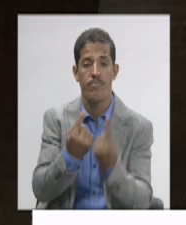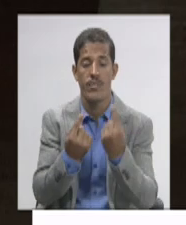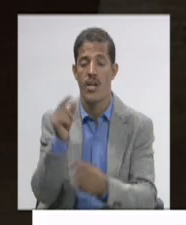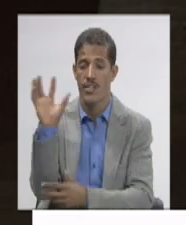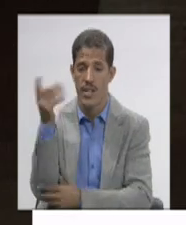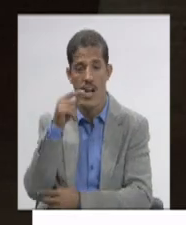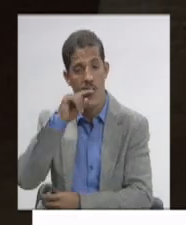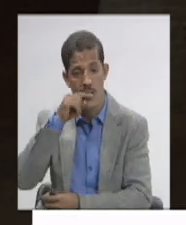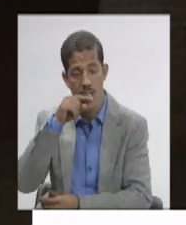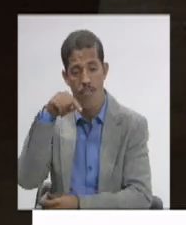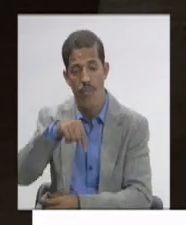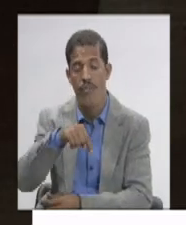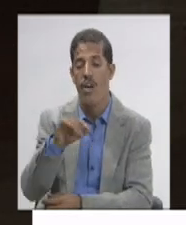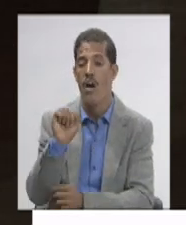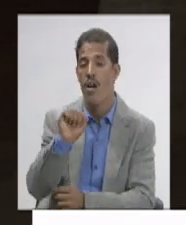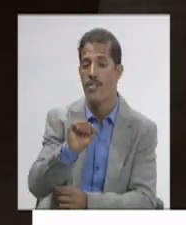لترقيه هذه